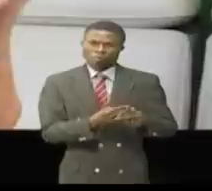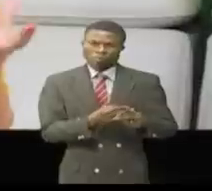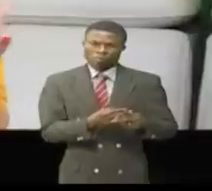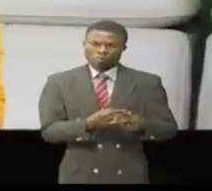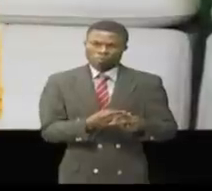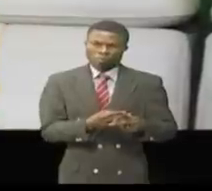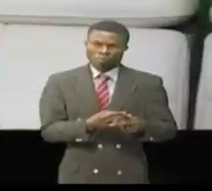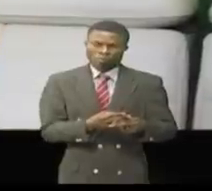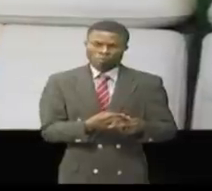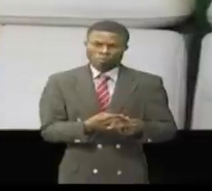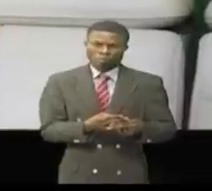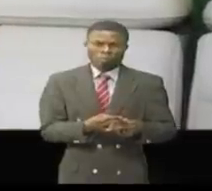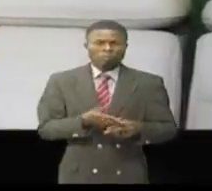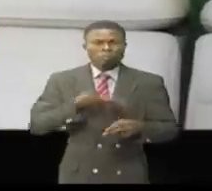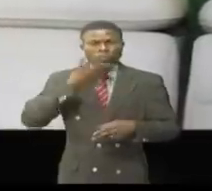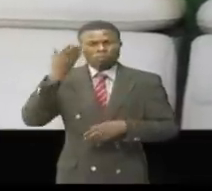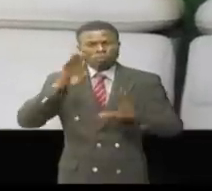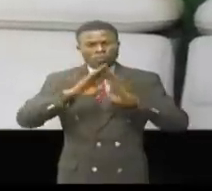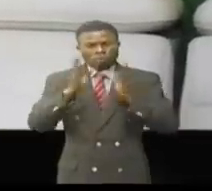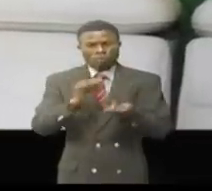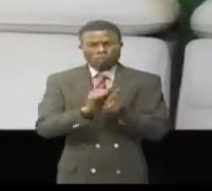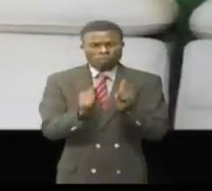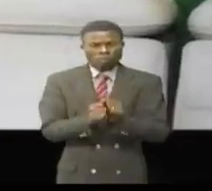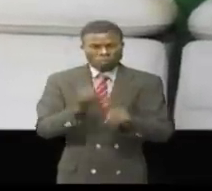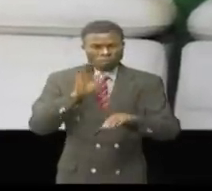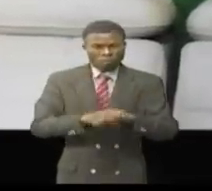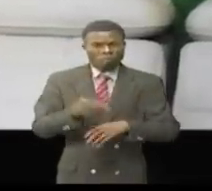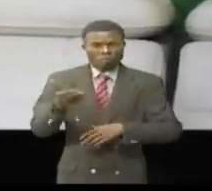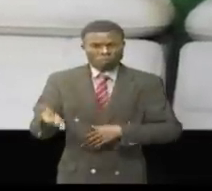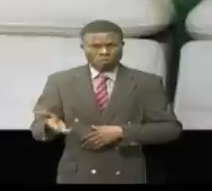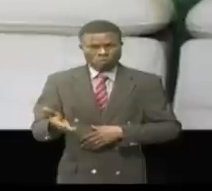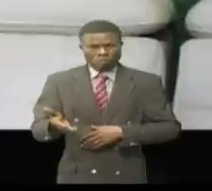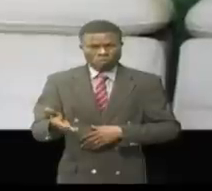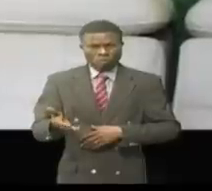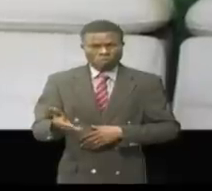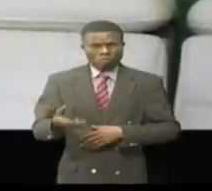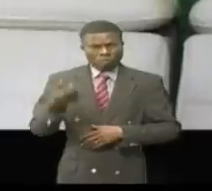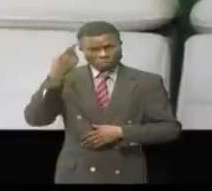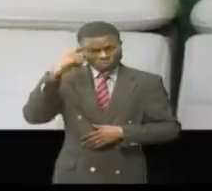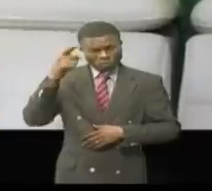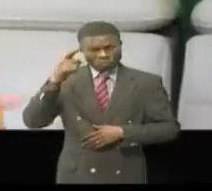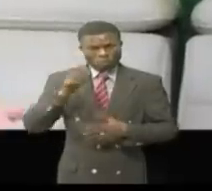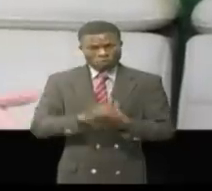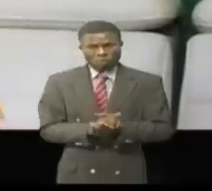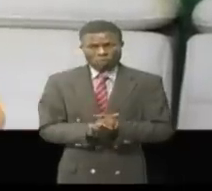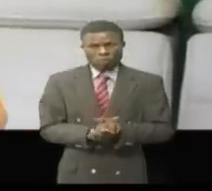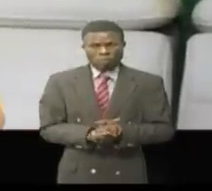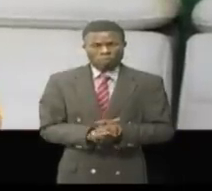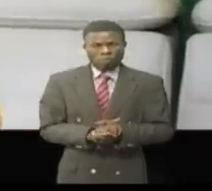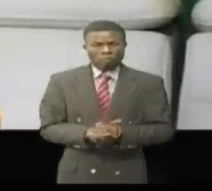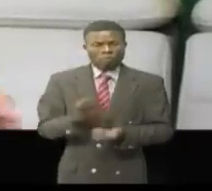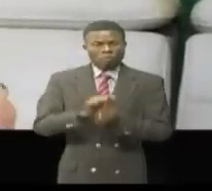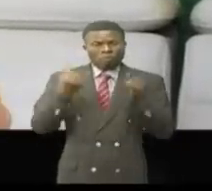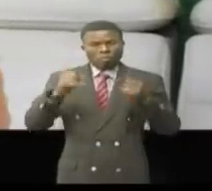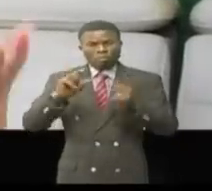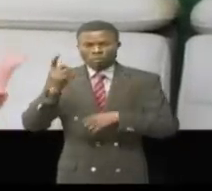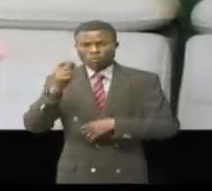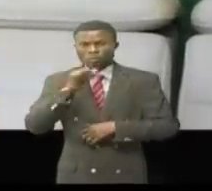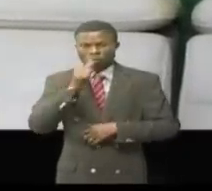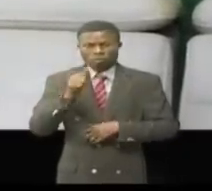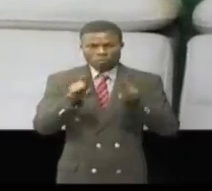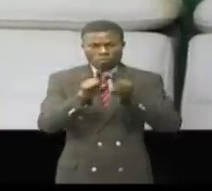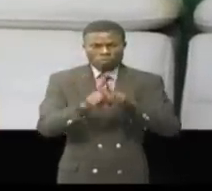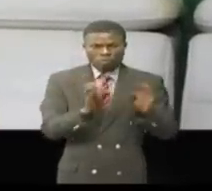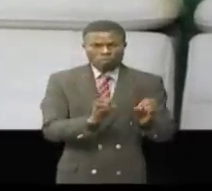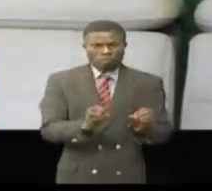moins ouvrir les esprits de tous les risques qu'ils peuvent avoir quand on protège pas seulement des bases de données, mais aussi des